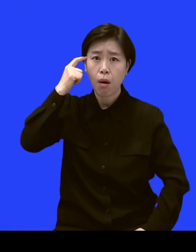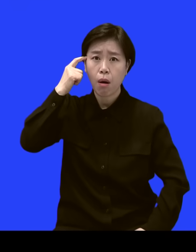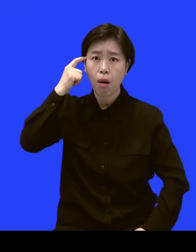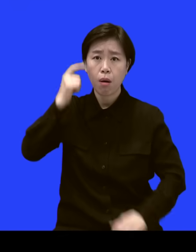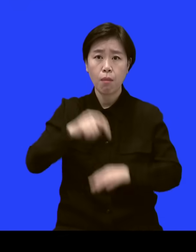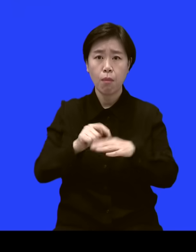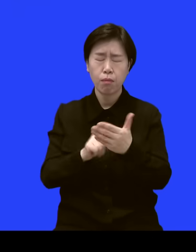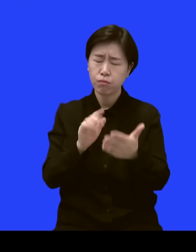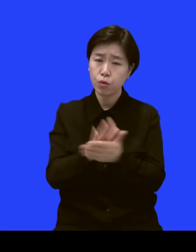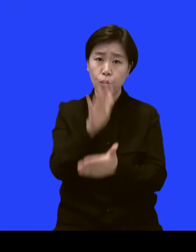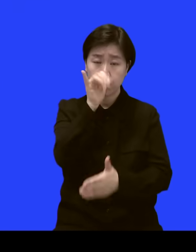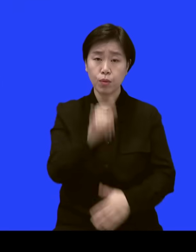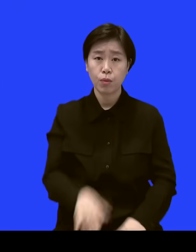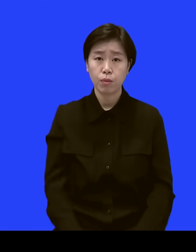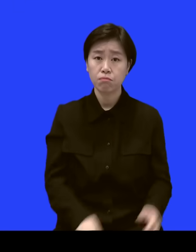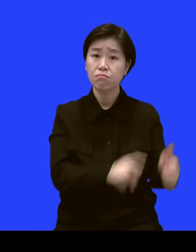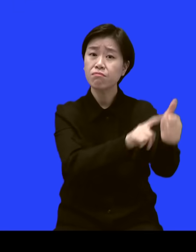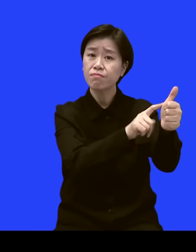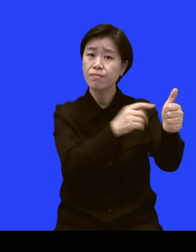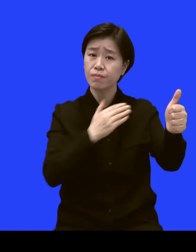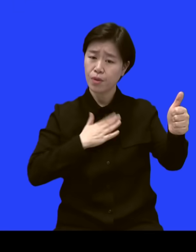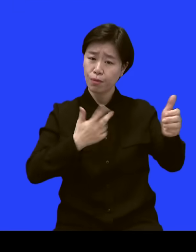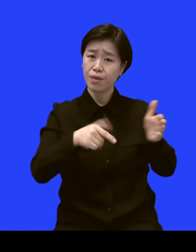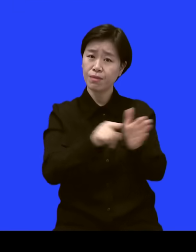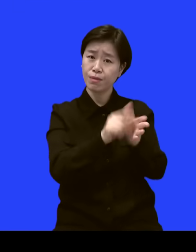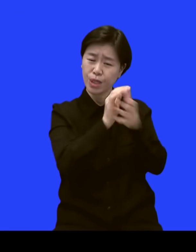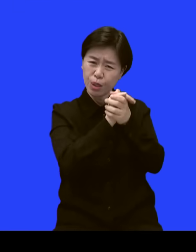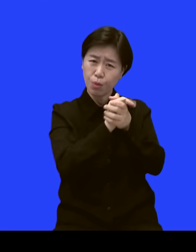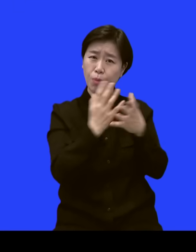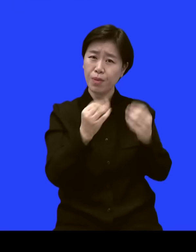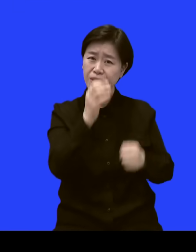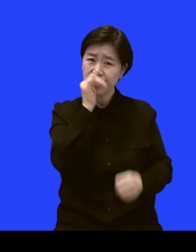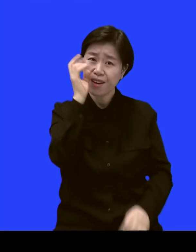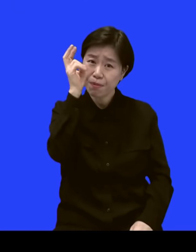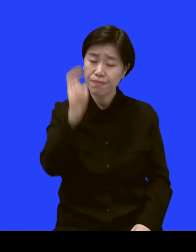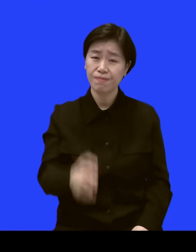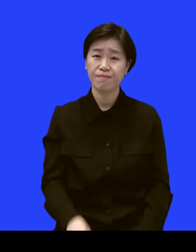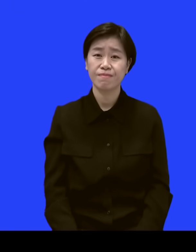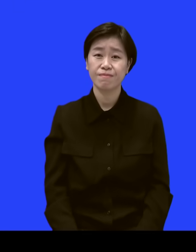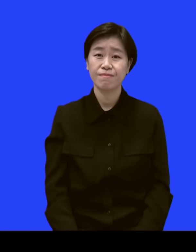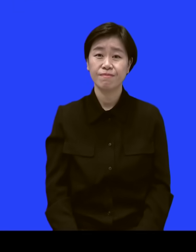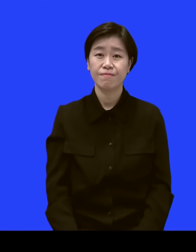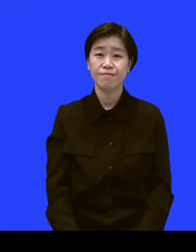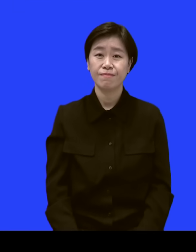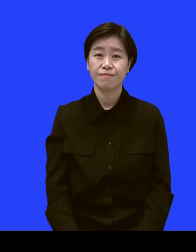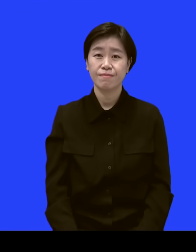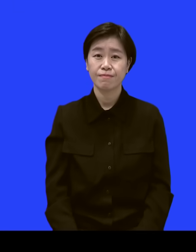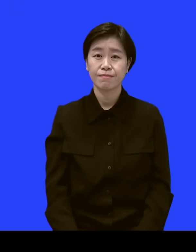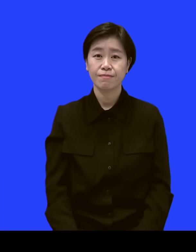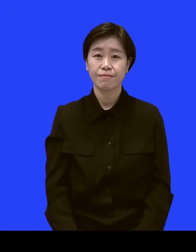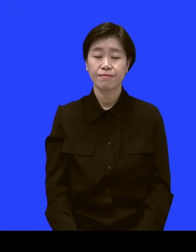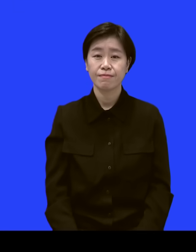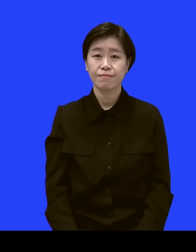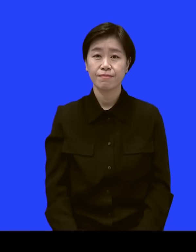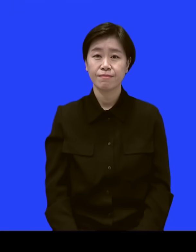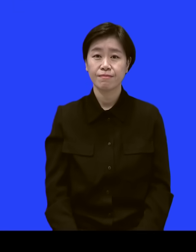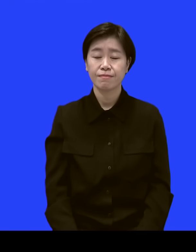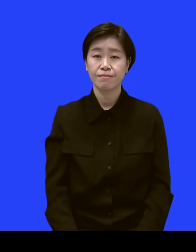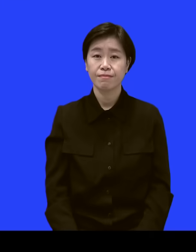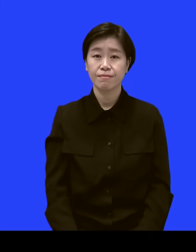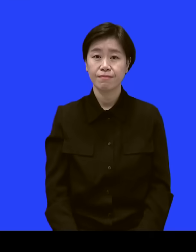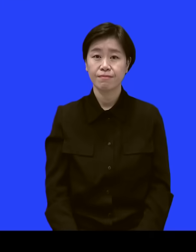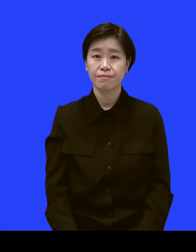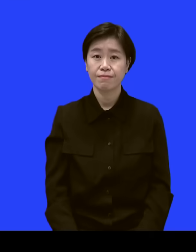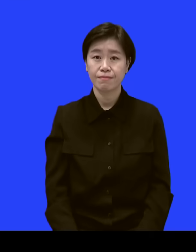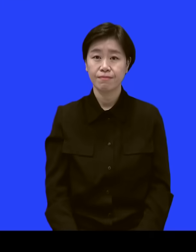네. 예. 기도하셨나 봐요. 그분들이. 그때 보셨던 분들이. 예. 그래서 제가